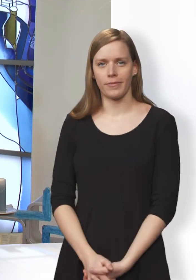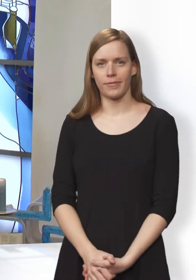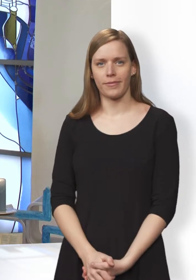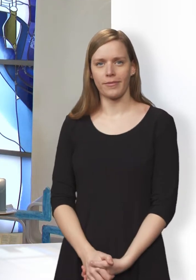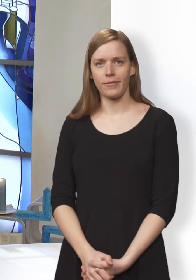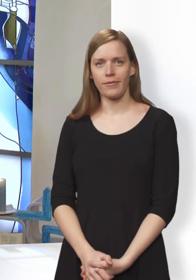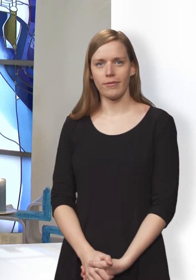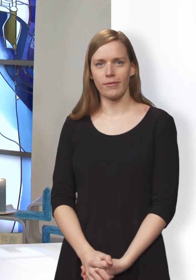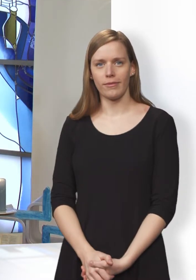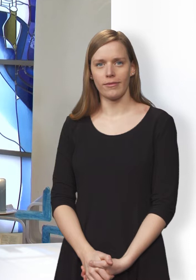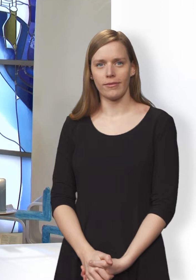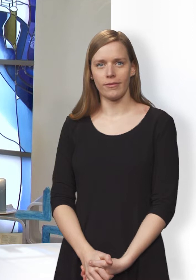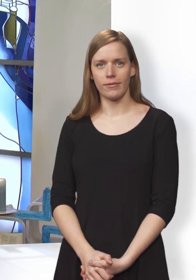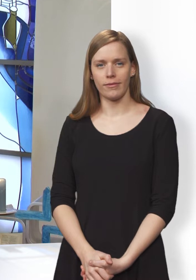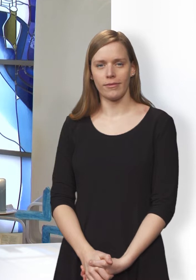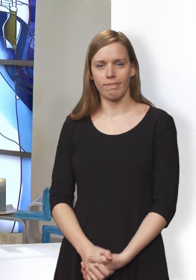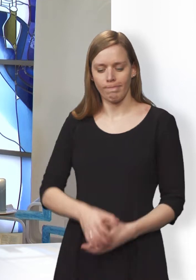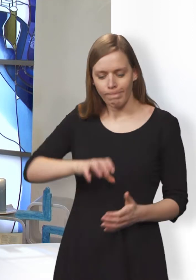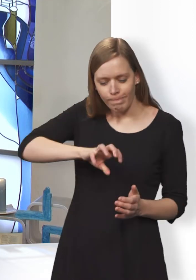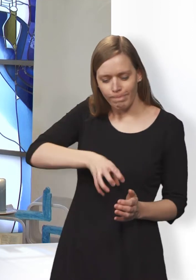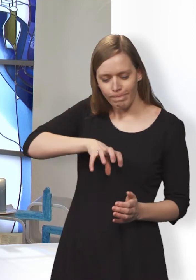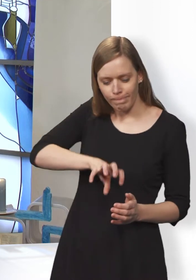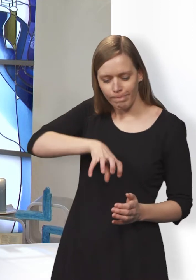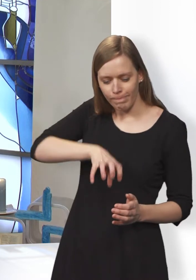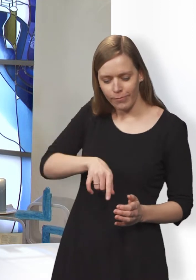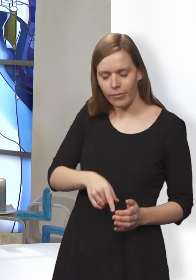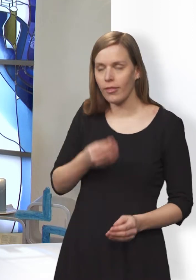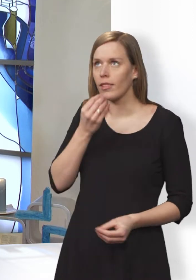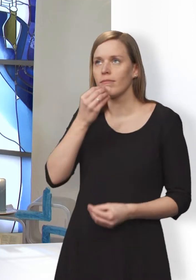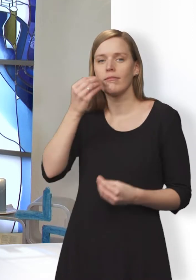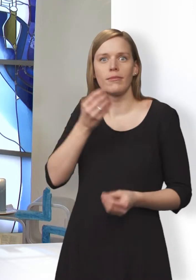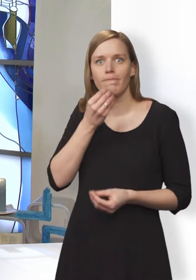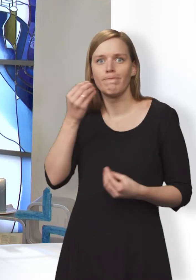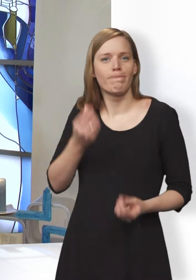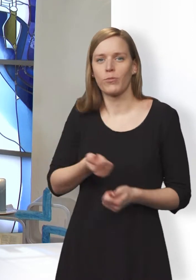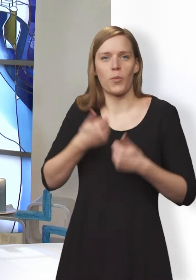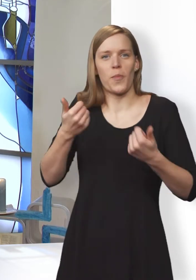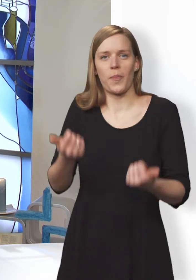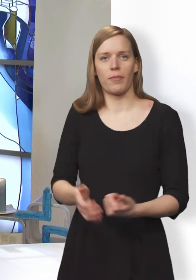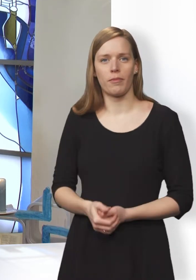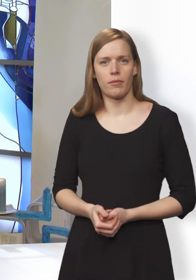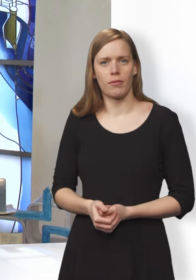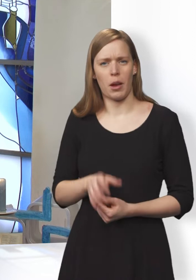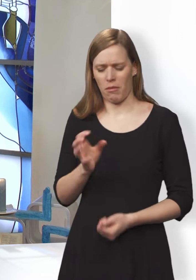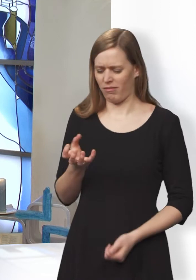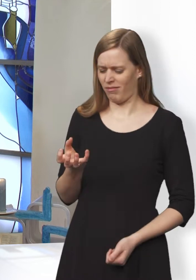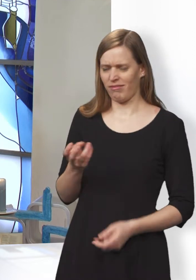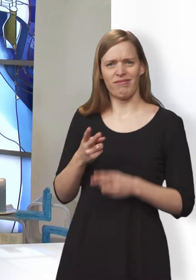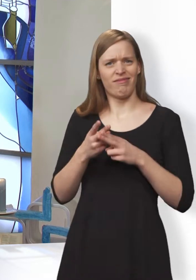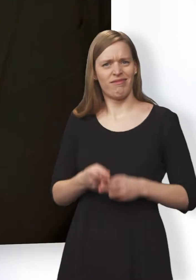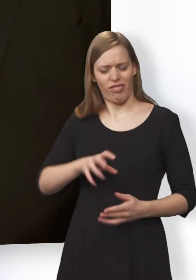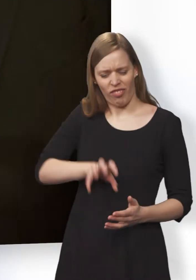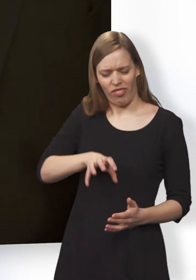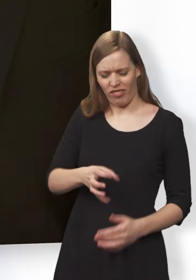und das schmeckt dann einfach nur köstlich aber schauen sie sich diese frucht an